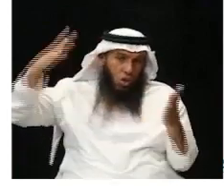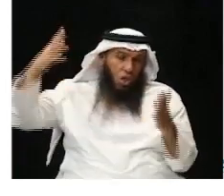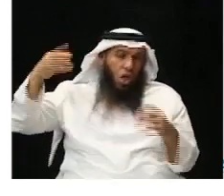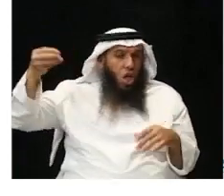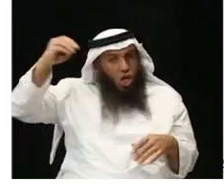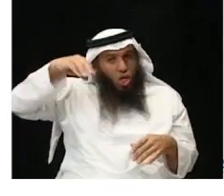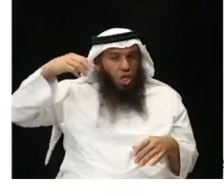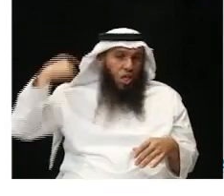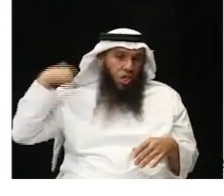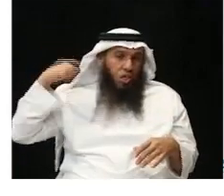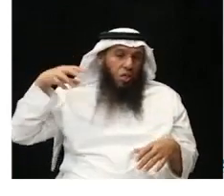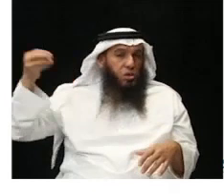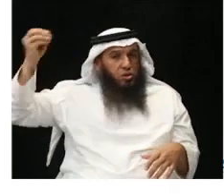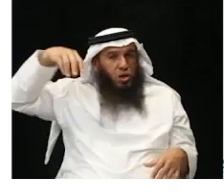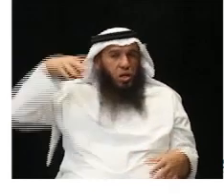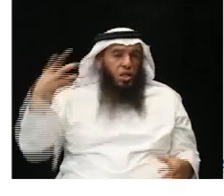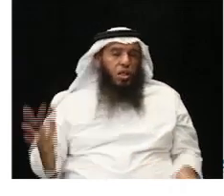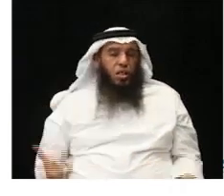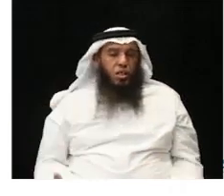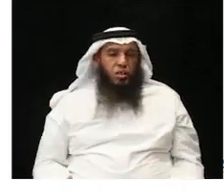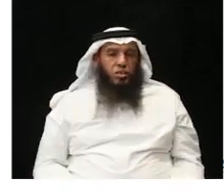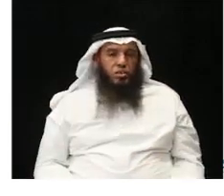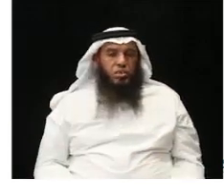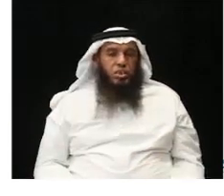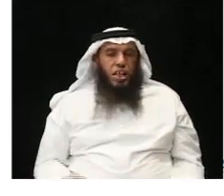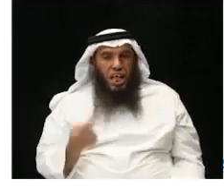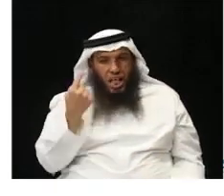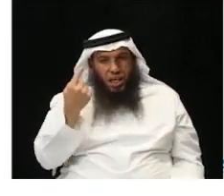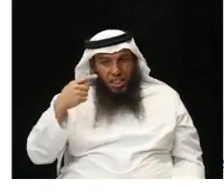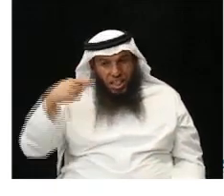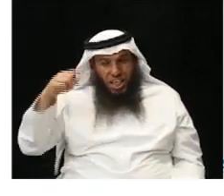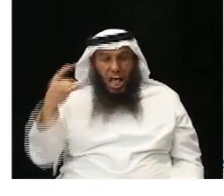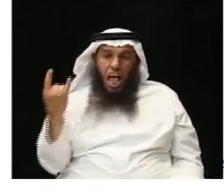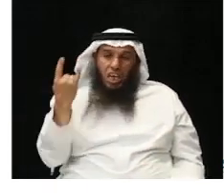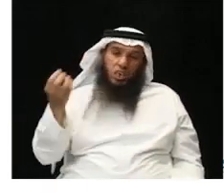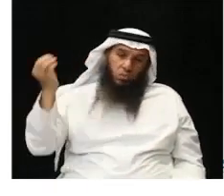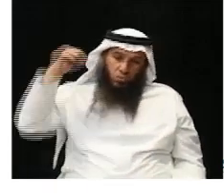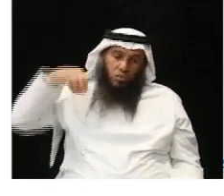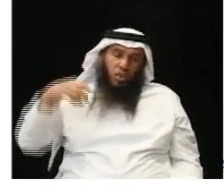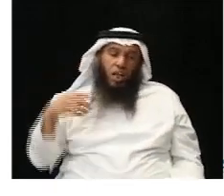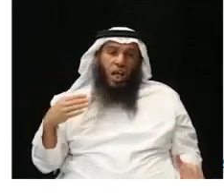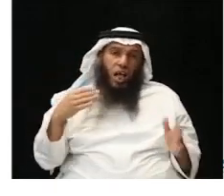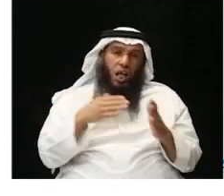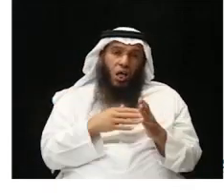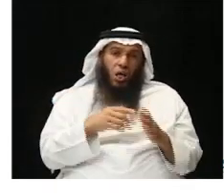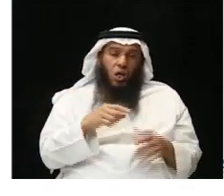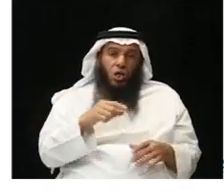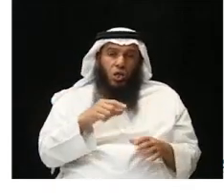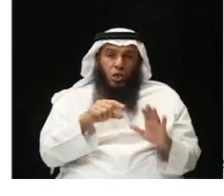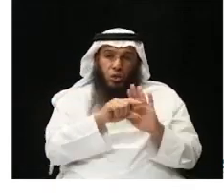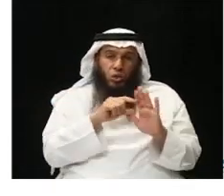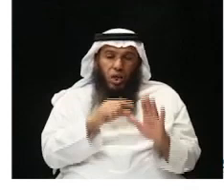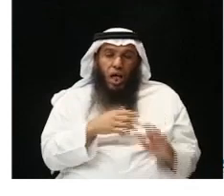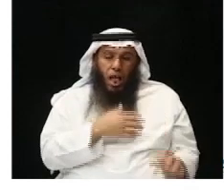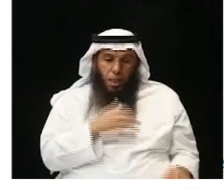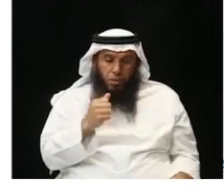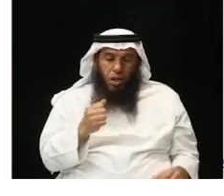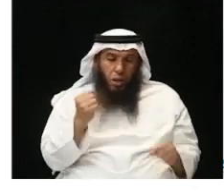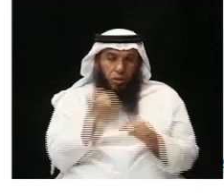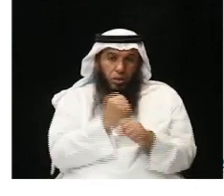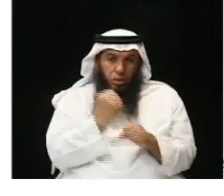بأكثر من ذلك. ولهذا انظر إلى قول الله تعالى في آخر السورة: والذين آمنوا